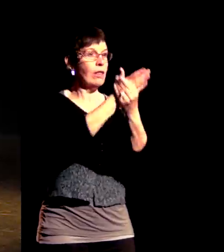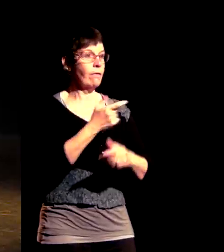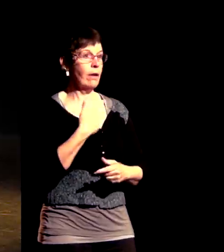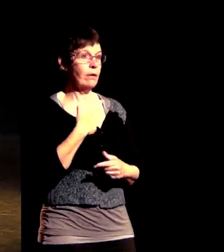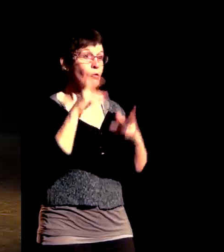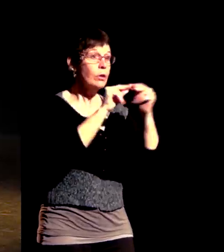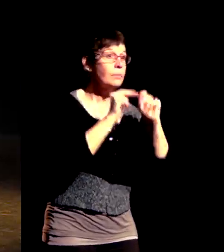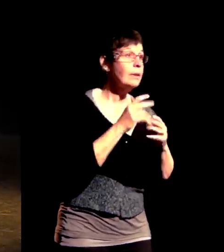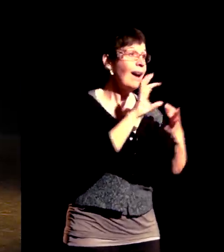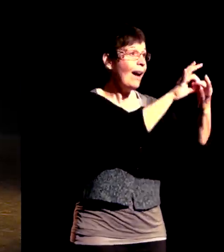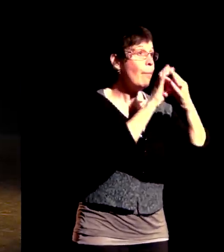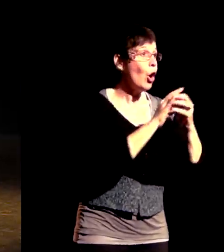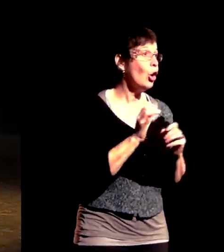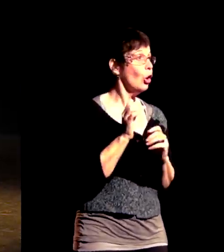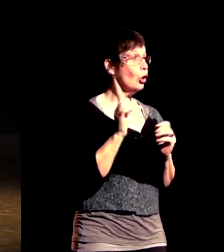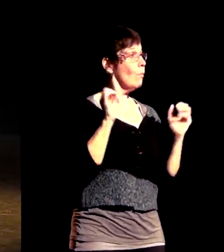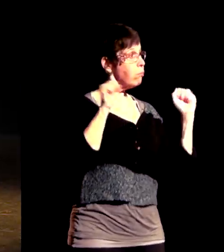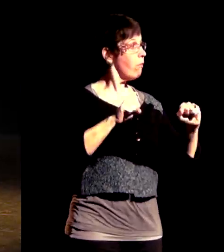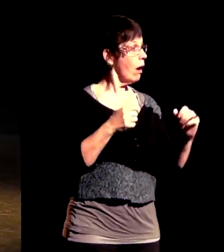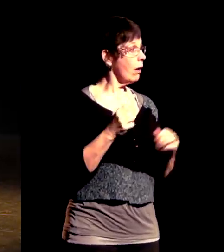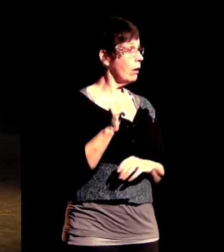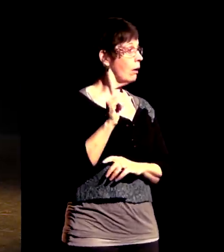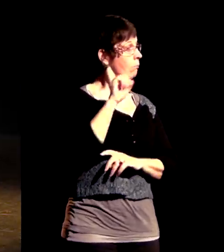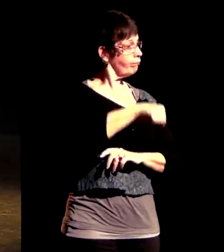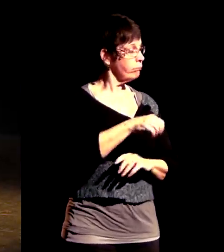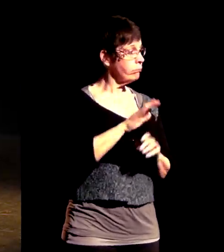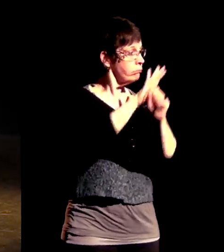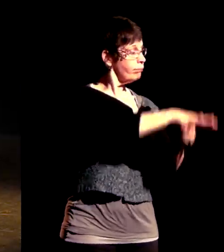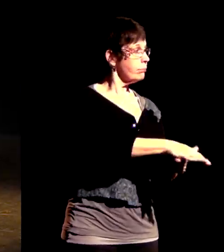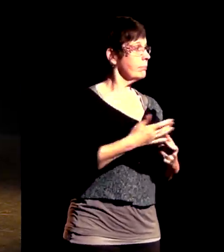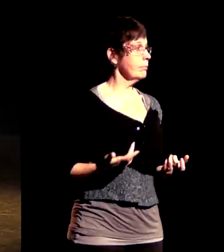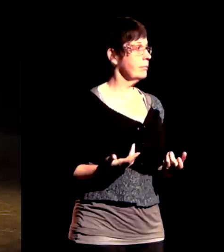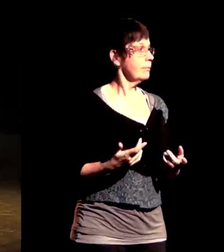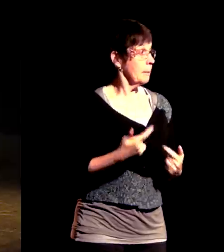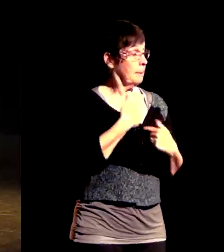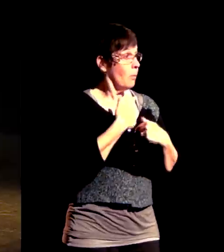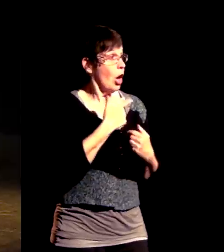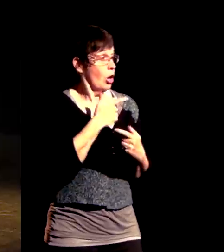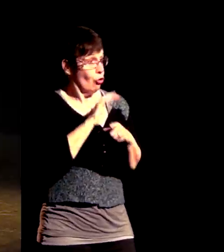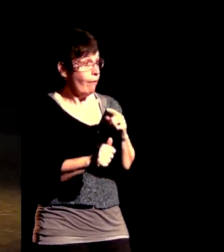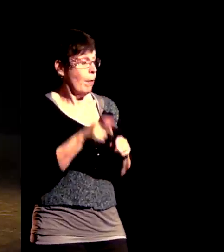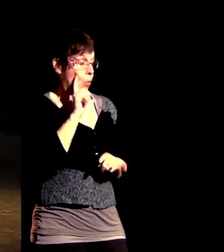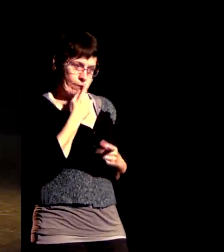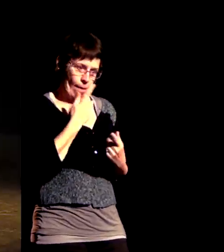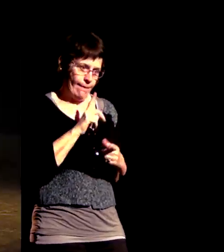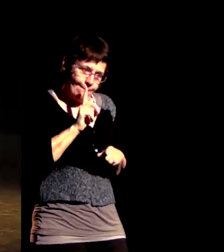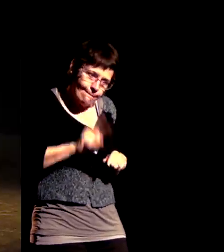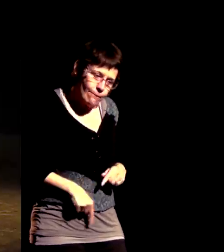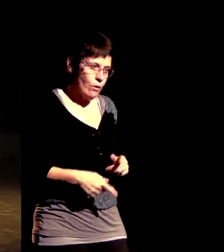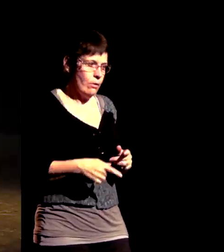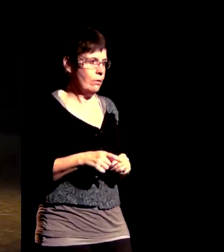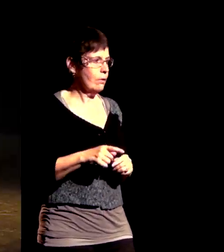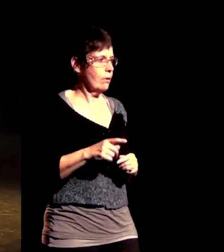Franchement, qu'est-ce que je fous là? Alors, moi, je le fais parce que je me sens le devoir de déconstruire ce truc-là. J'ai l'impression que c'est un devoir, mais un jour, je me